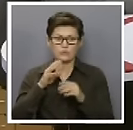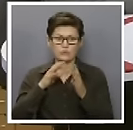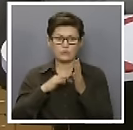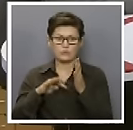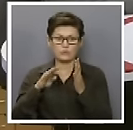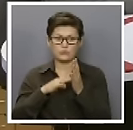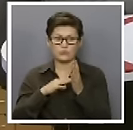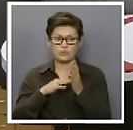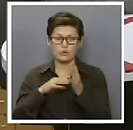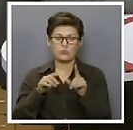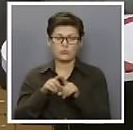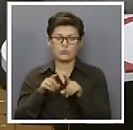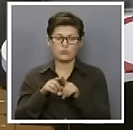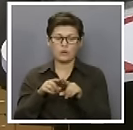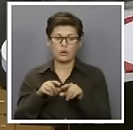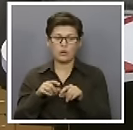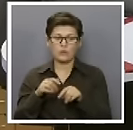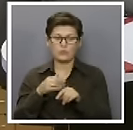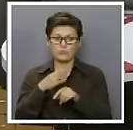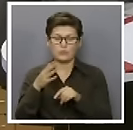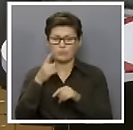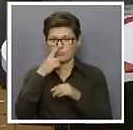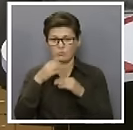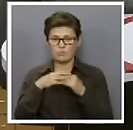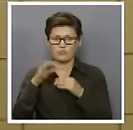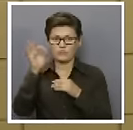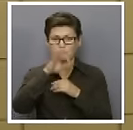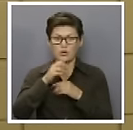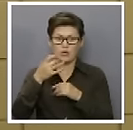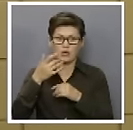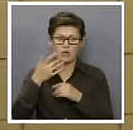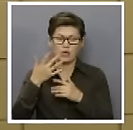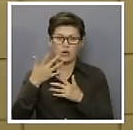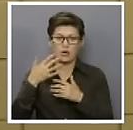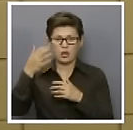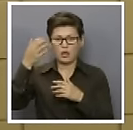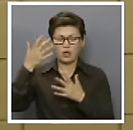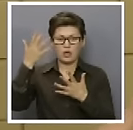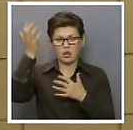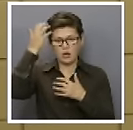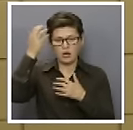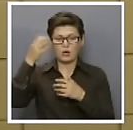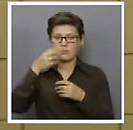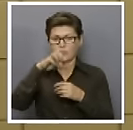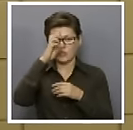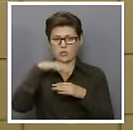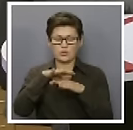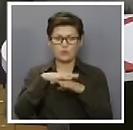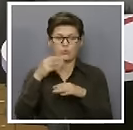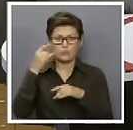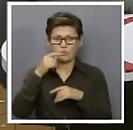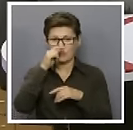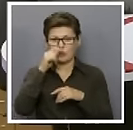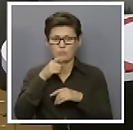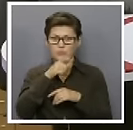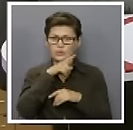99 жолдың торабы дейміз ғой, тура сондай, мына Ближний Восток, жаңа араб әлемі болсын, жаңа түрк әлемі, біздің Орта Азия болсын, ар жағындағы Украина,